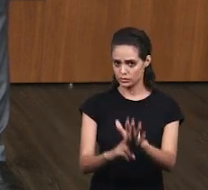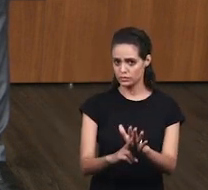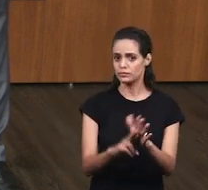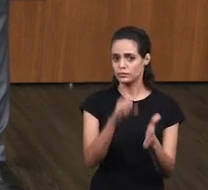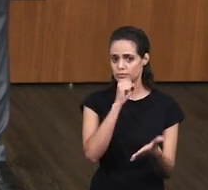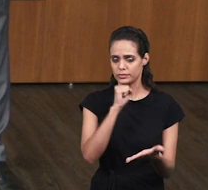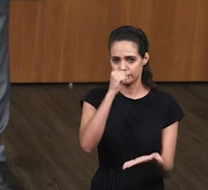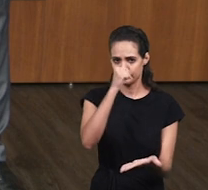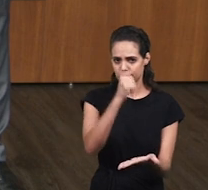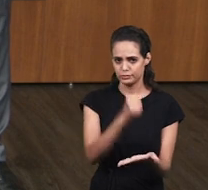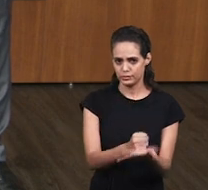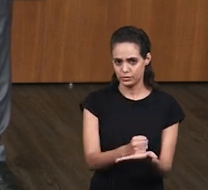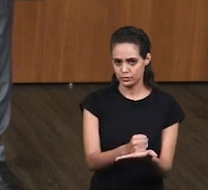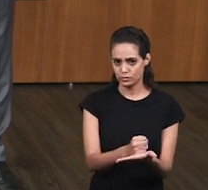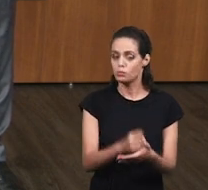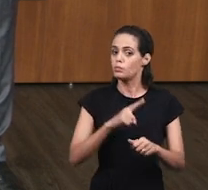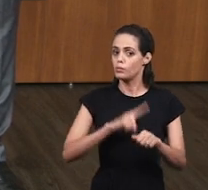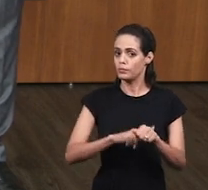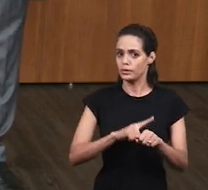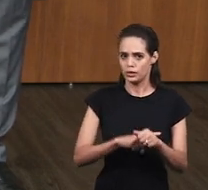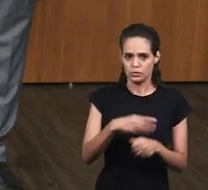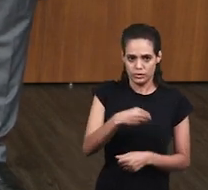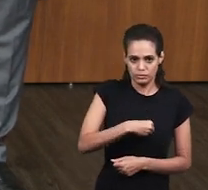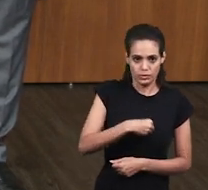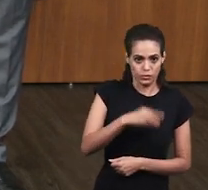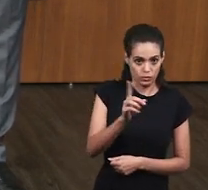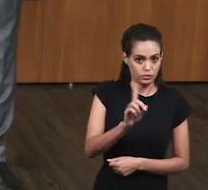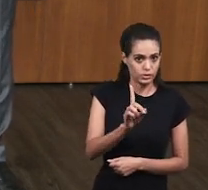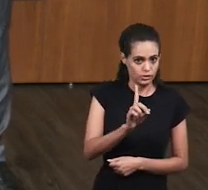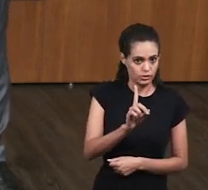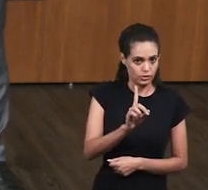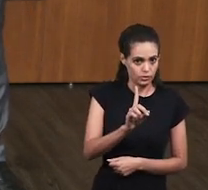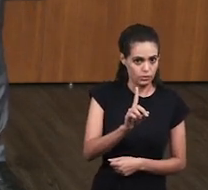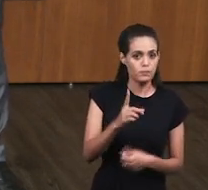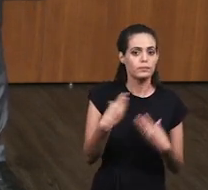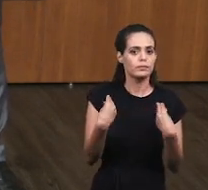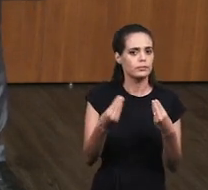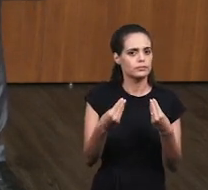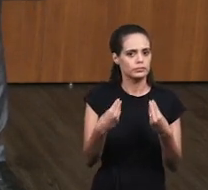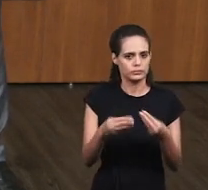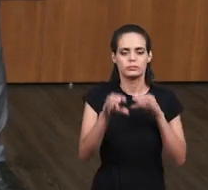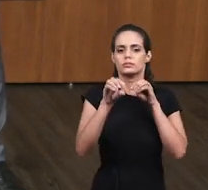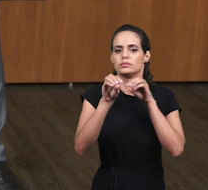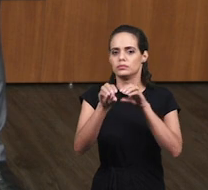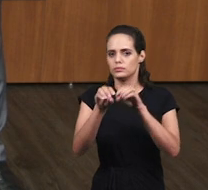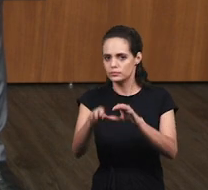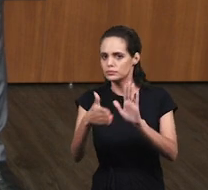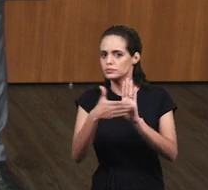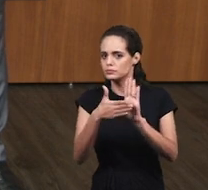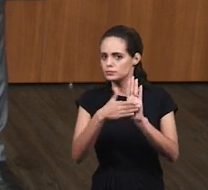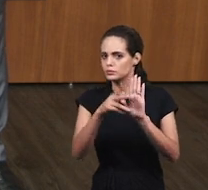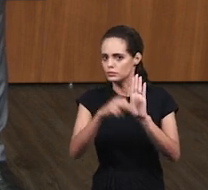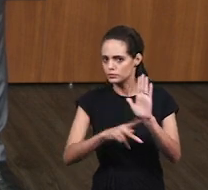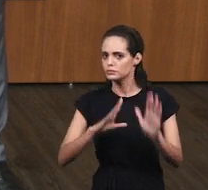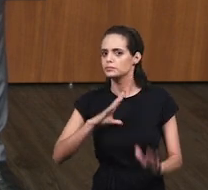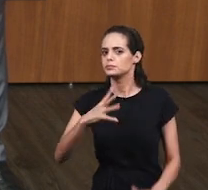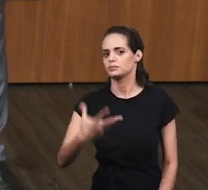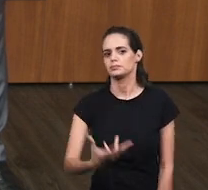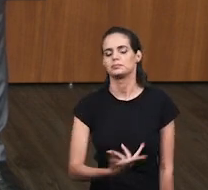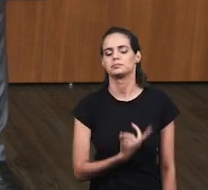Testament, dans ceux qui n'ont pas péché, afin d'enseigner sur le projet de